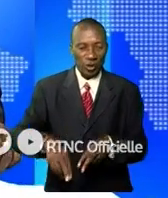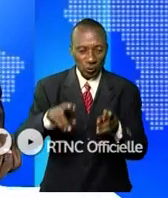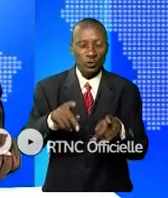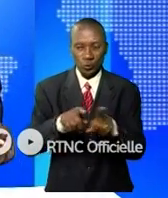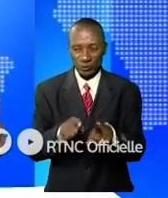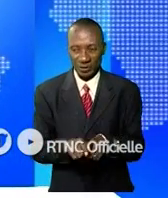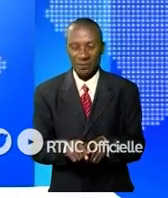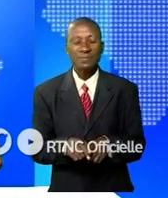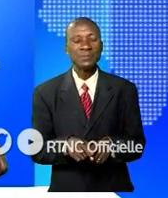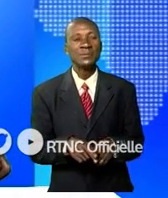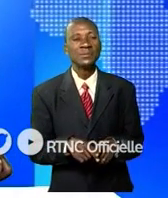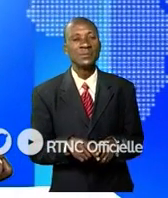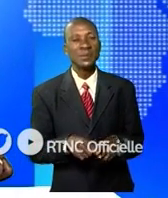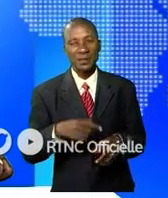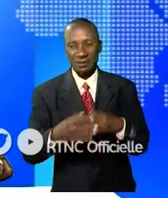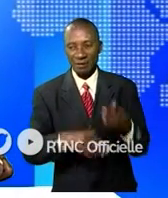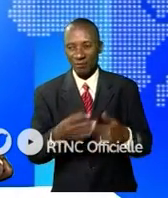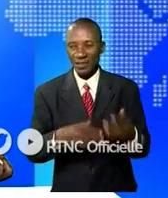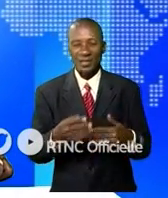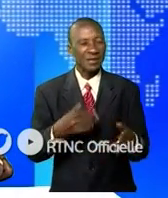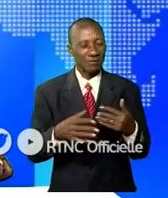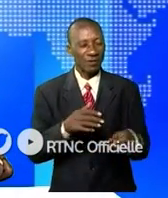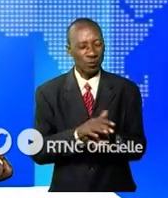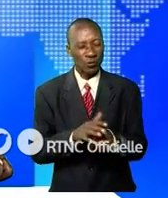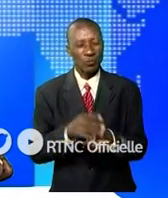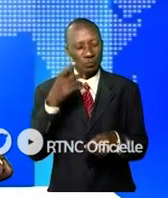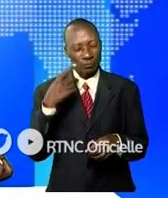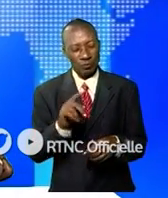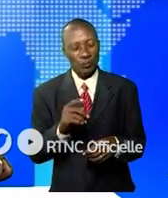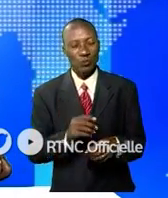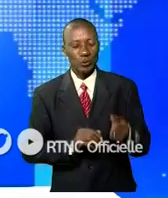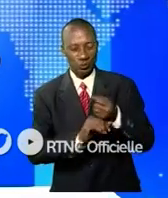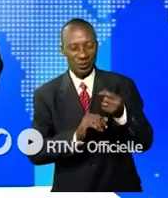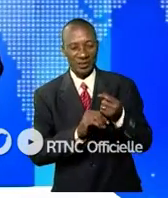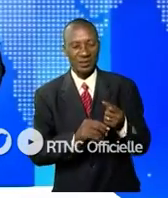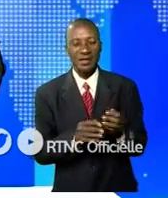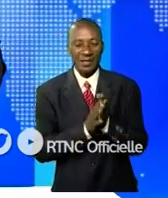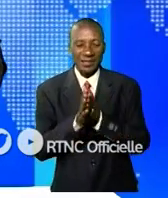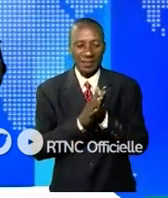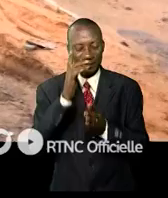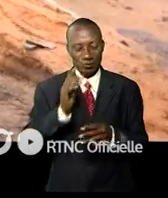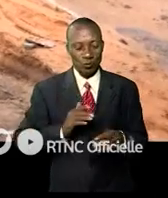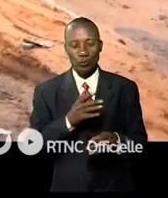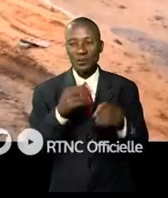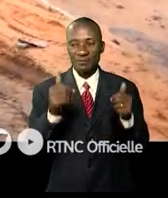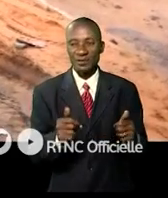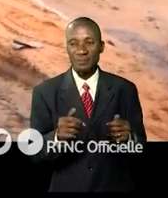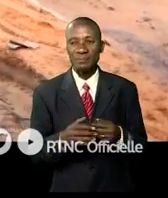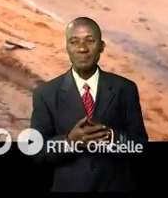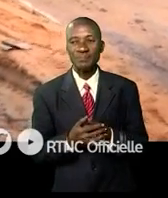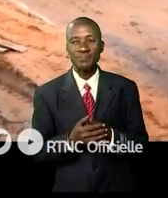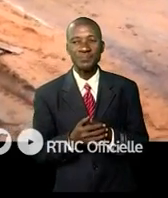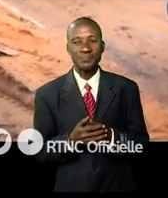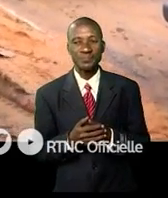routier, s'active à remettre en état cette route d'intérêt vital. Blaise Bokoki à Sanza. Des